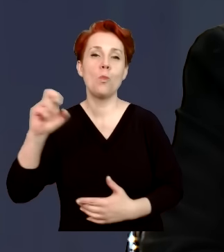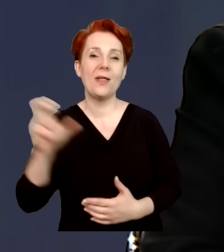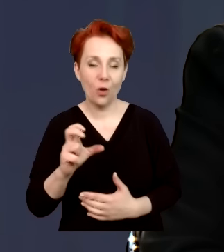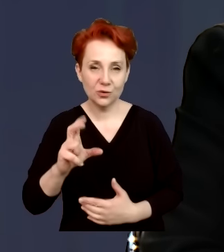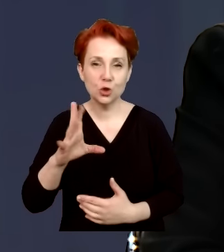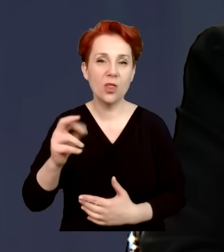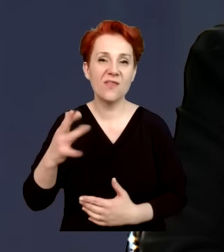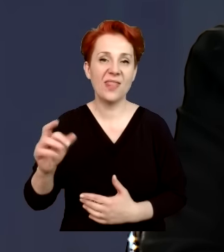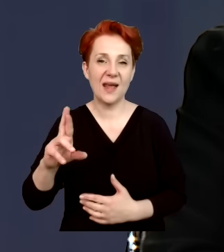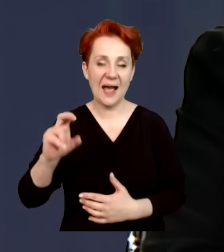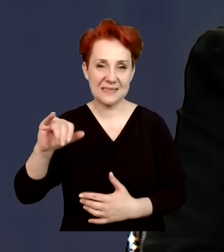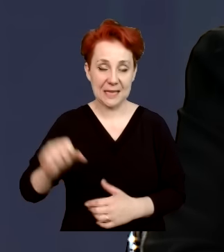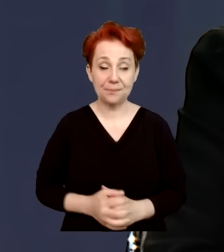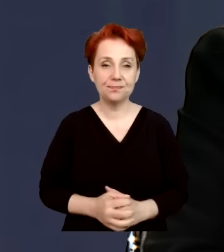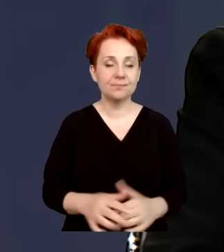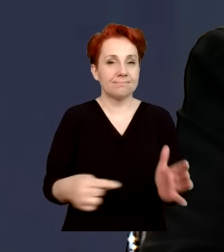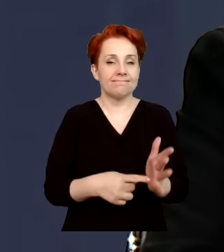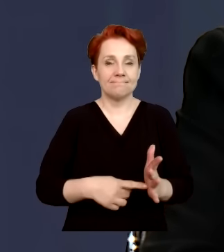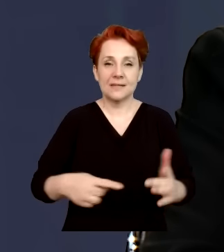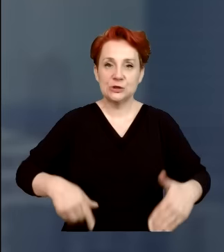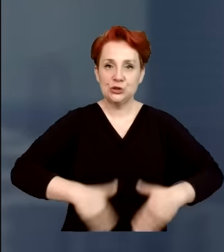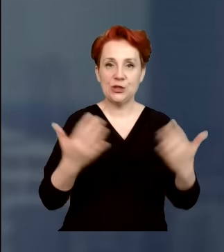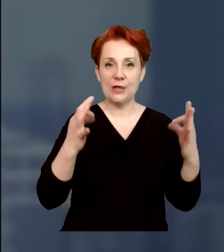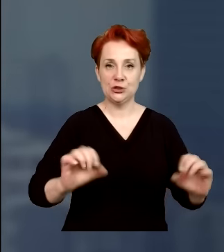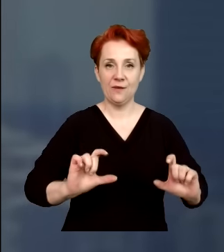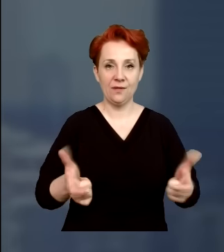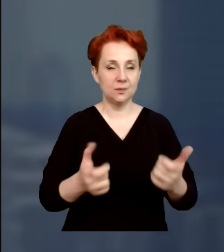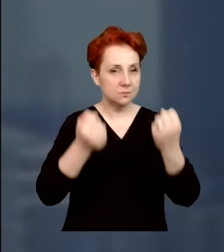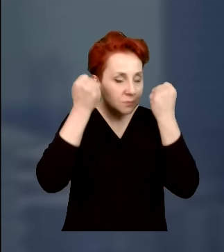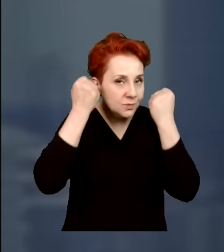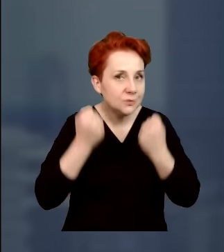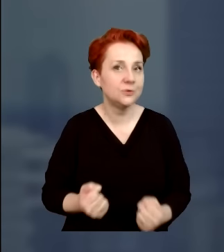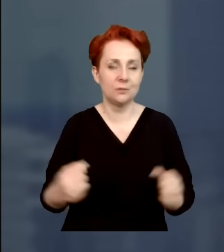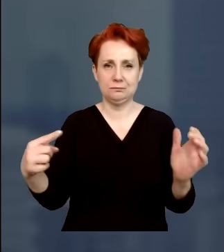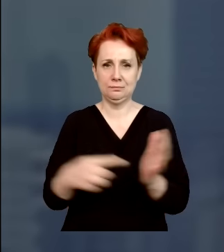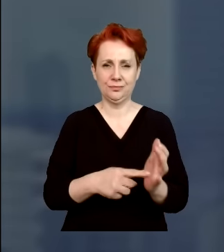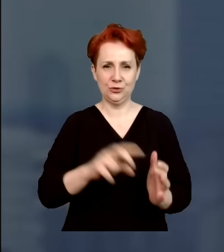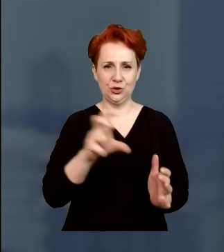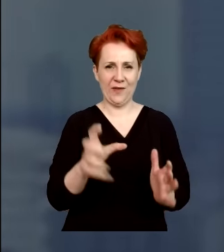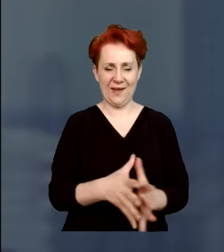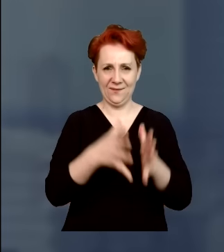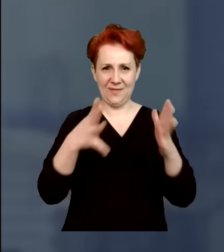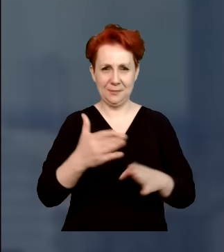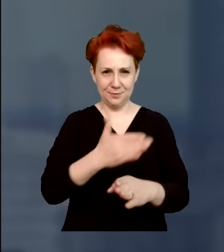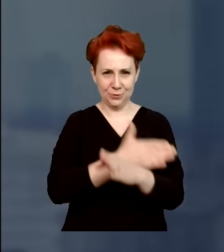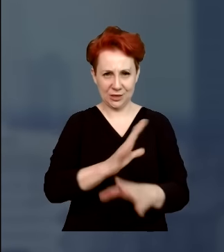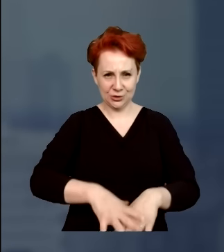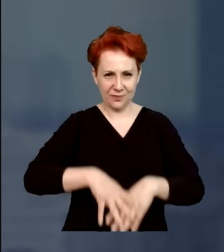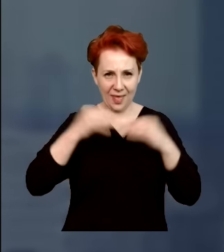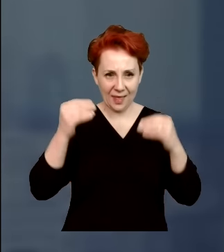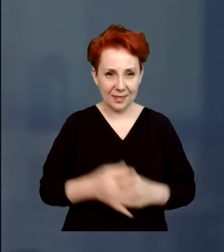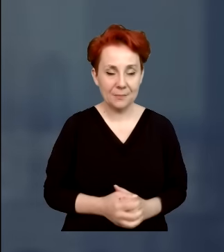Dobry wieczór. Proszę Państwa, no wydarzenia dnia, ciężki kaliber, jak na Wielki Czwartek, powiedzmy sobie.